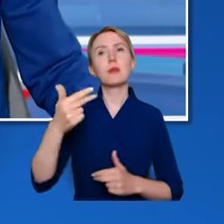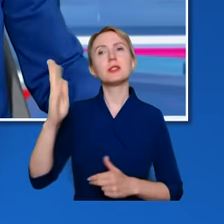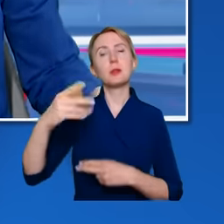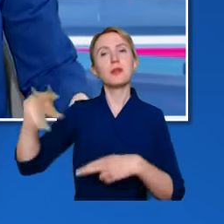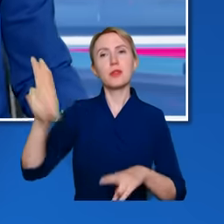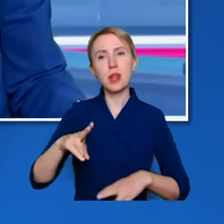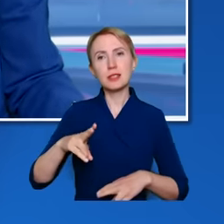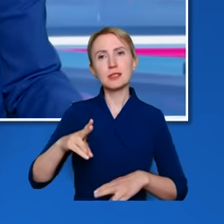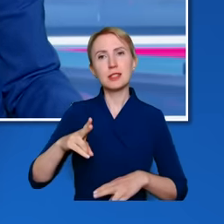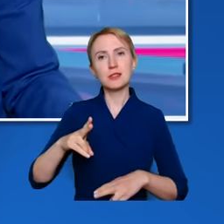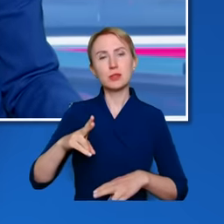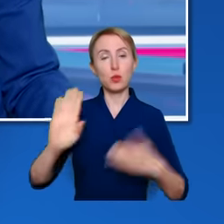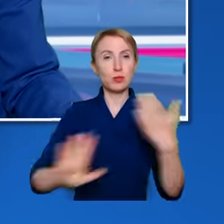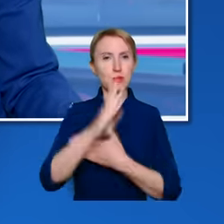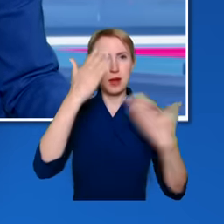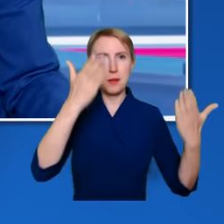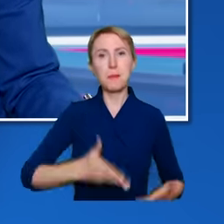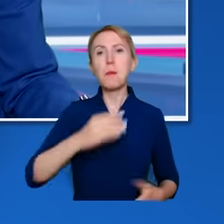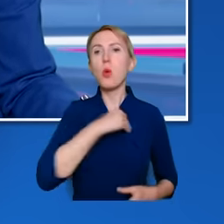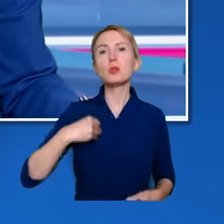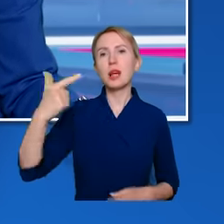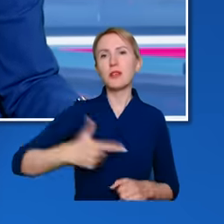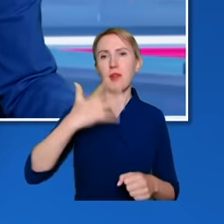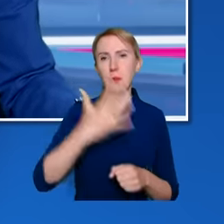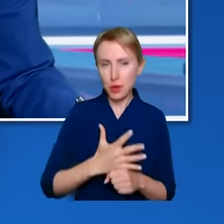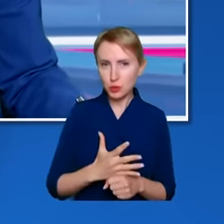bardziej, że jest przedstawiciel Polski 2050, więc...